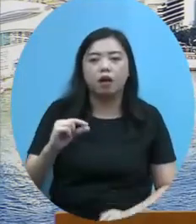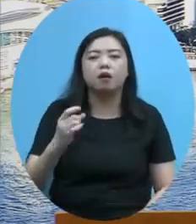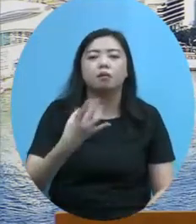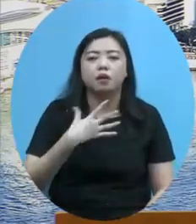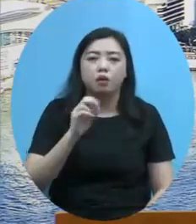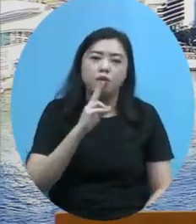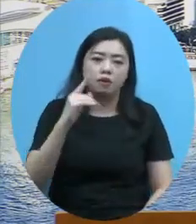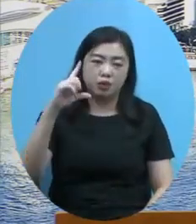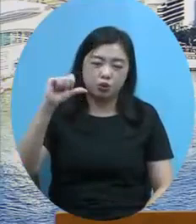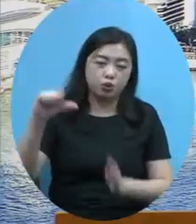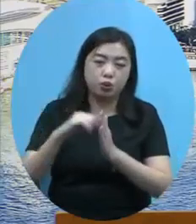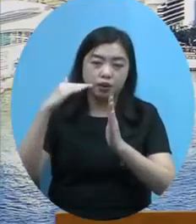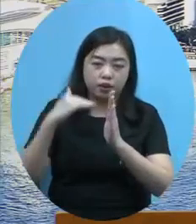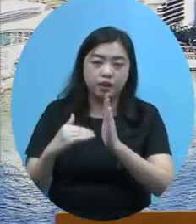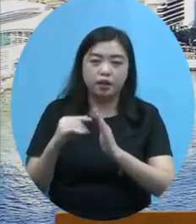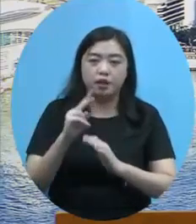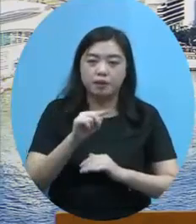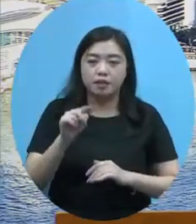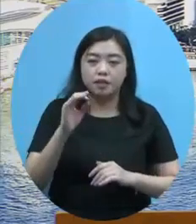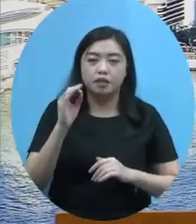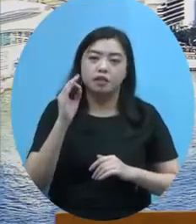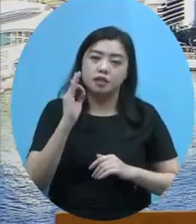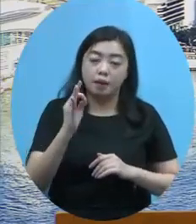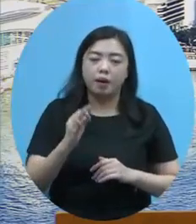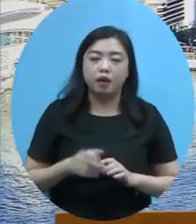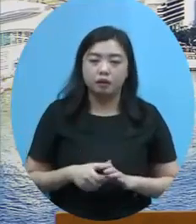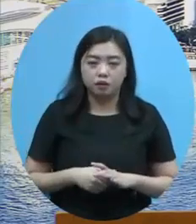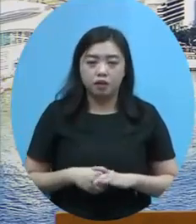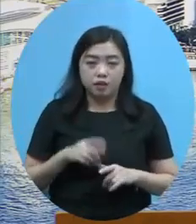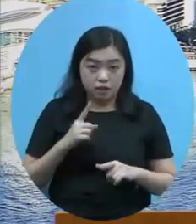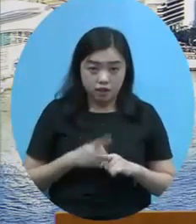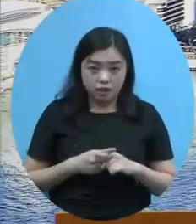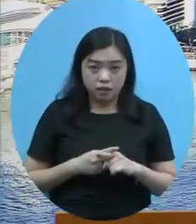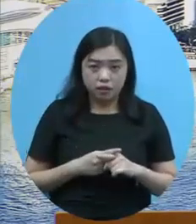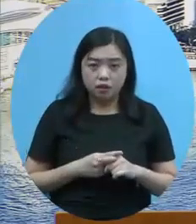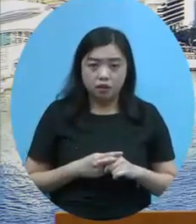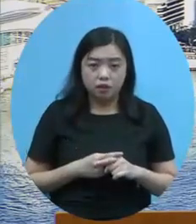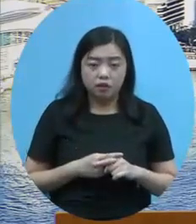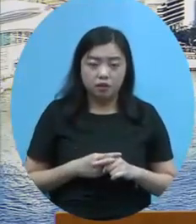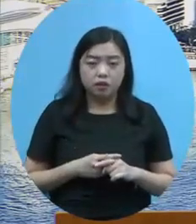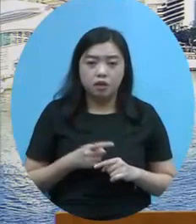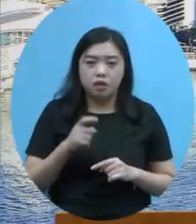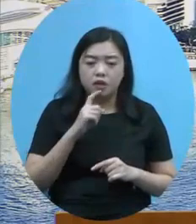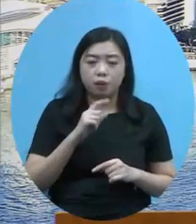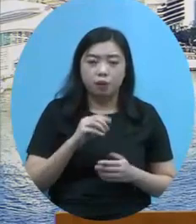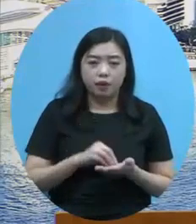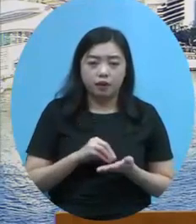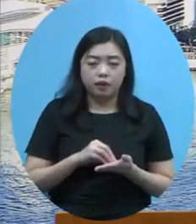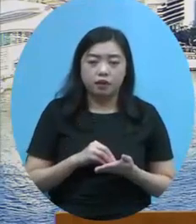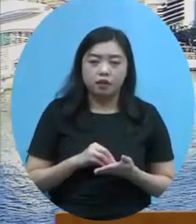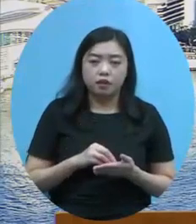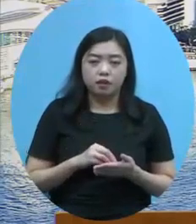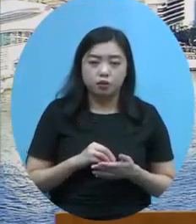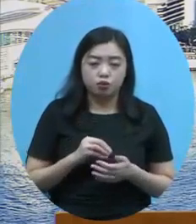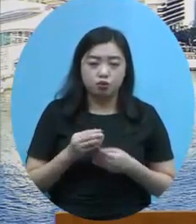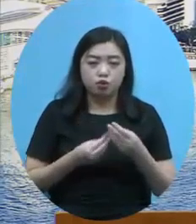大概都係去到200-300宗個案啦。咁其實200-300宗個案都係一個即係有一定嘅即係